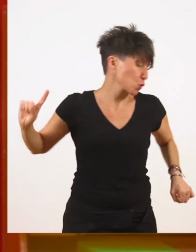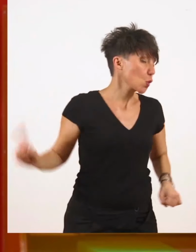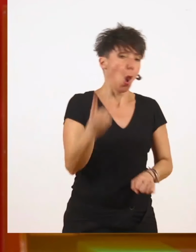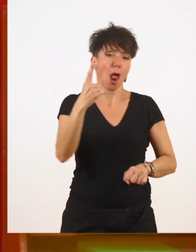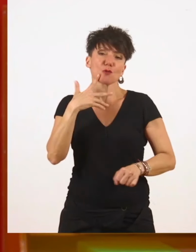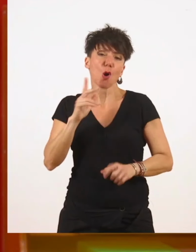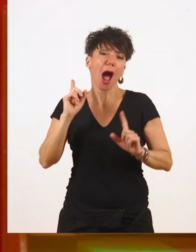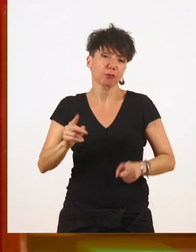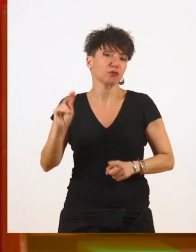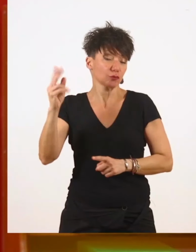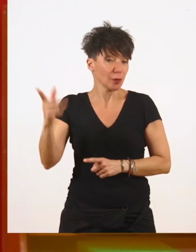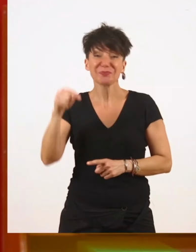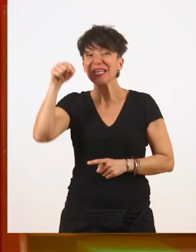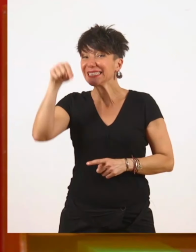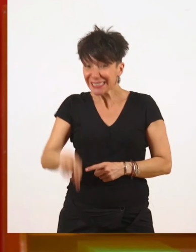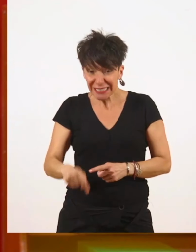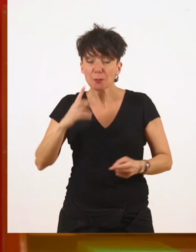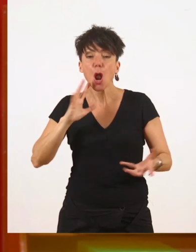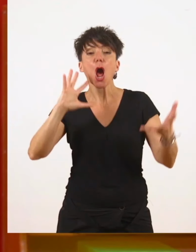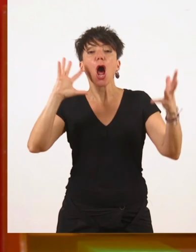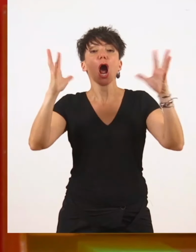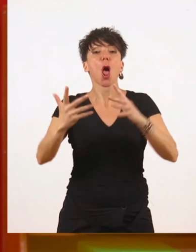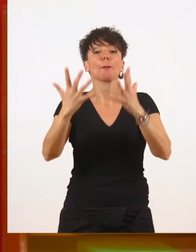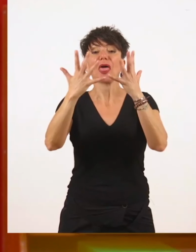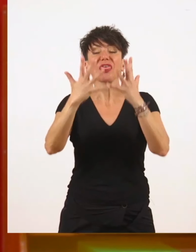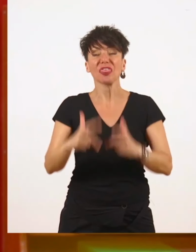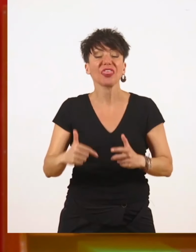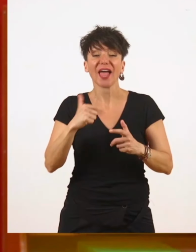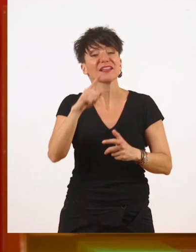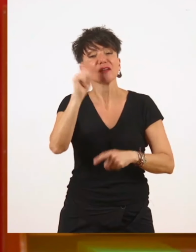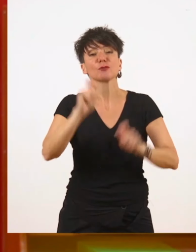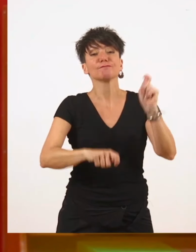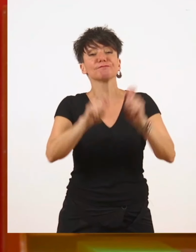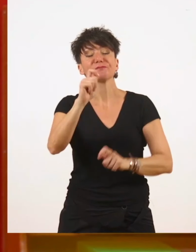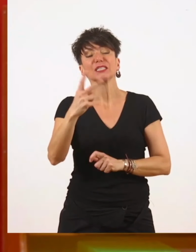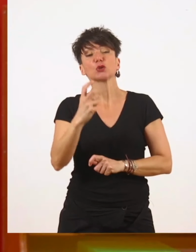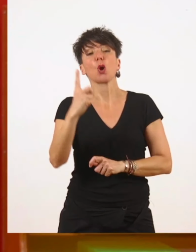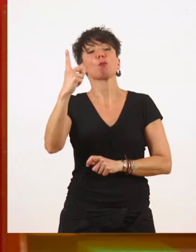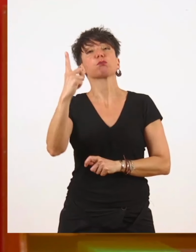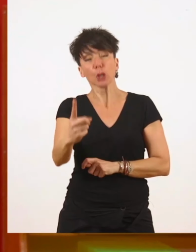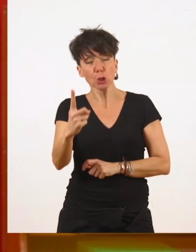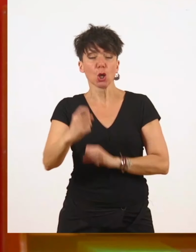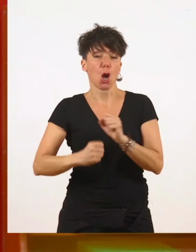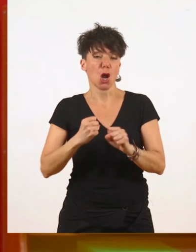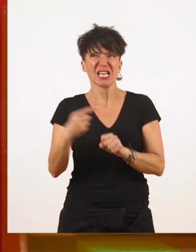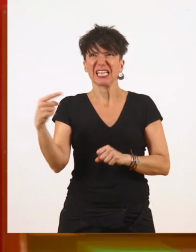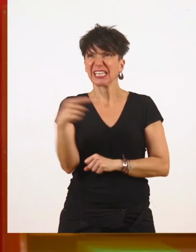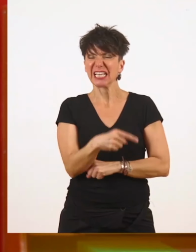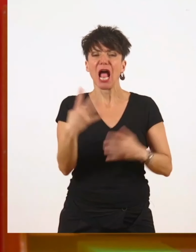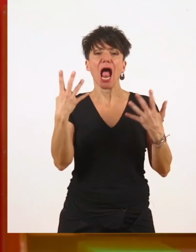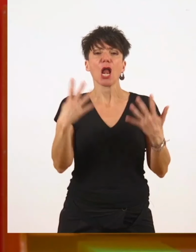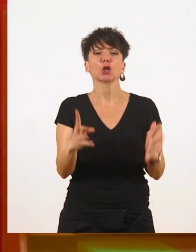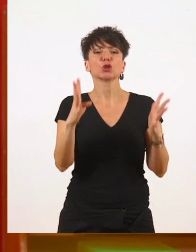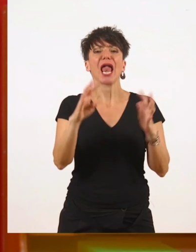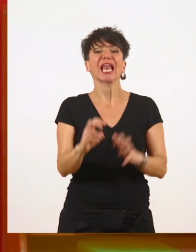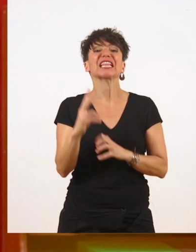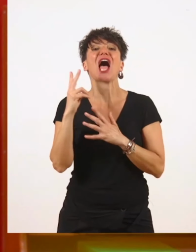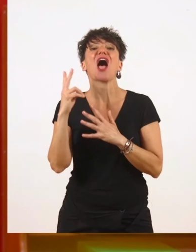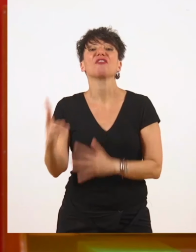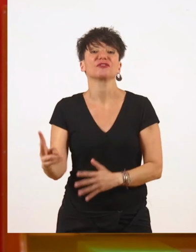Θεατρ, που υπάρχει στο Λονδίνο, είναι κατασκεύασμα του 21ου αιώνα. Χτίστηκε δηλαδή το 1997, 230